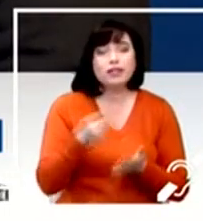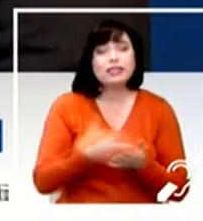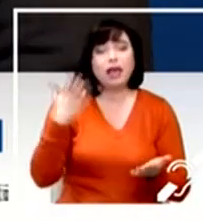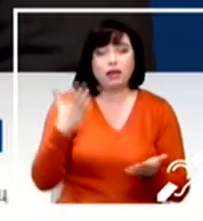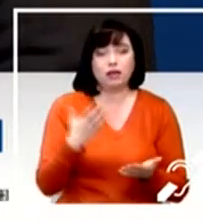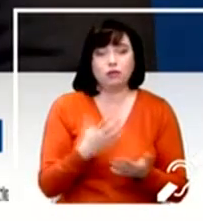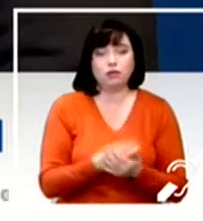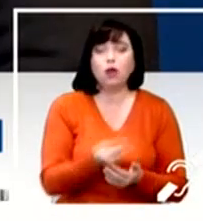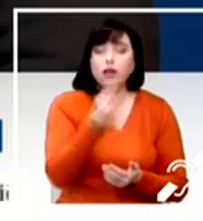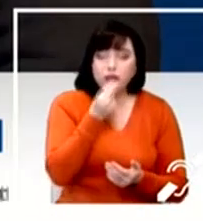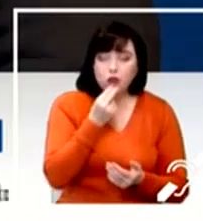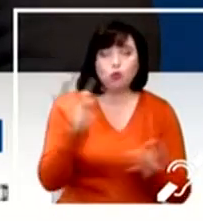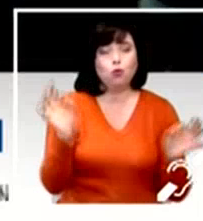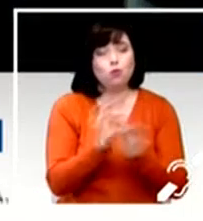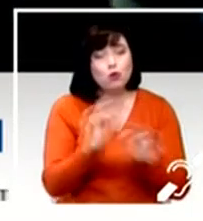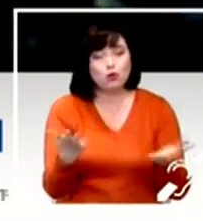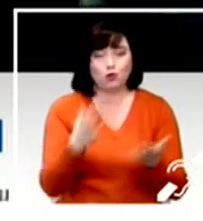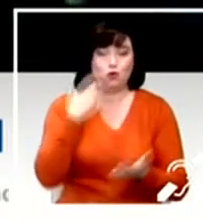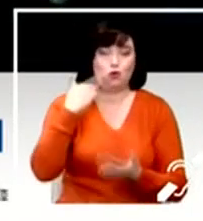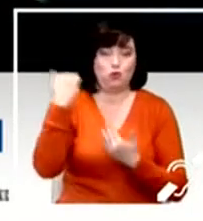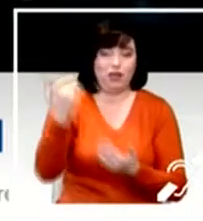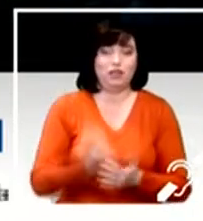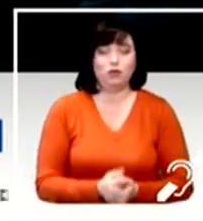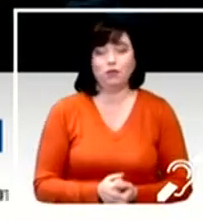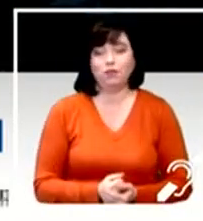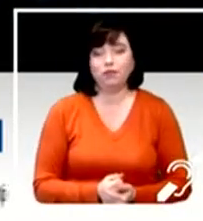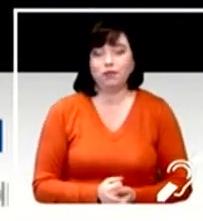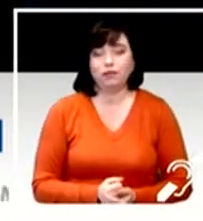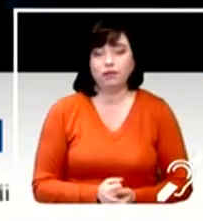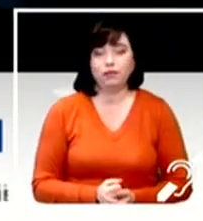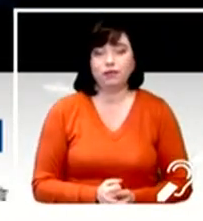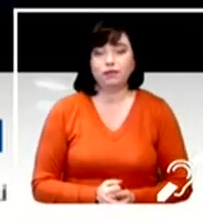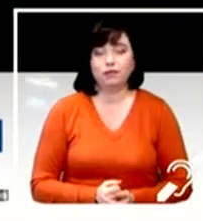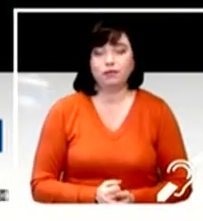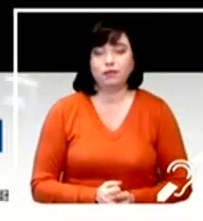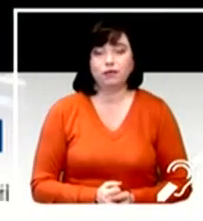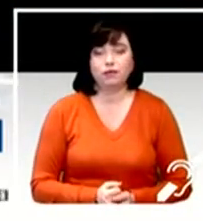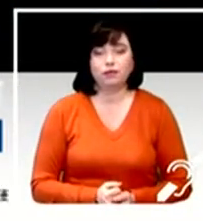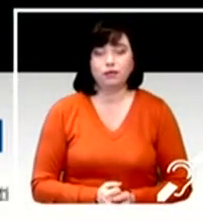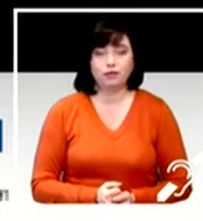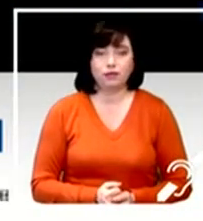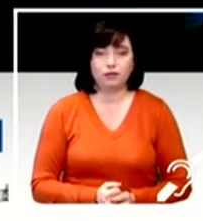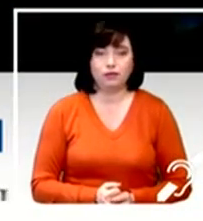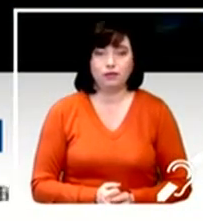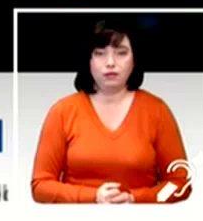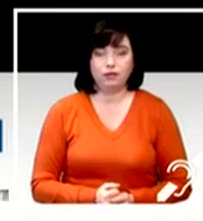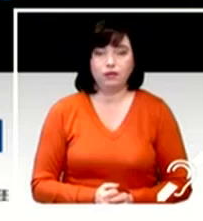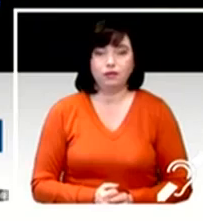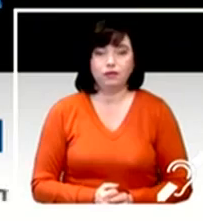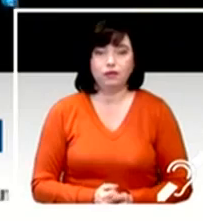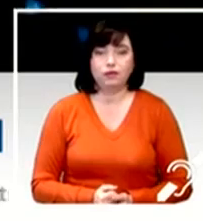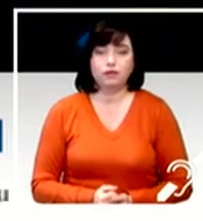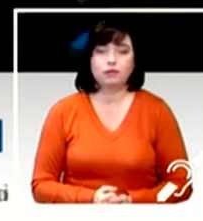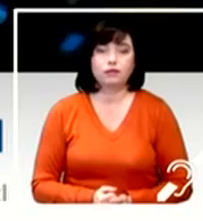apreciază mâncarea, muzica românească. Caut pe cer o seară, una doar a